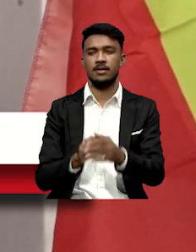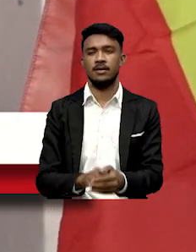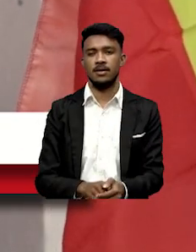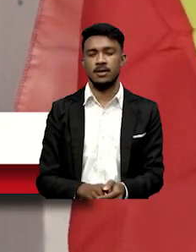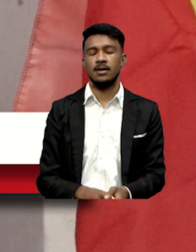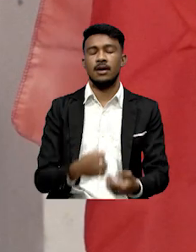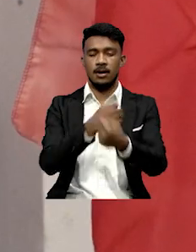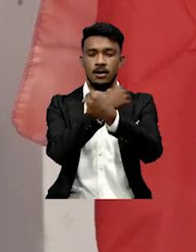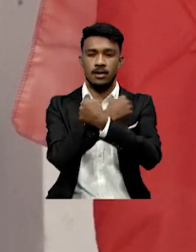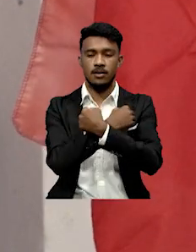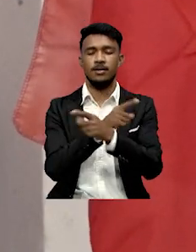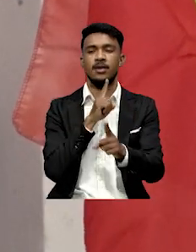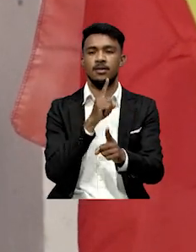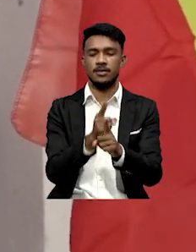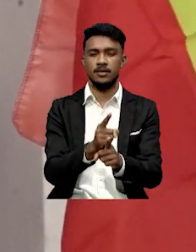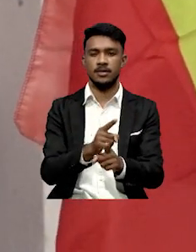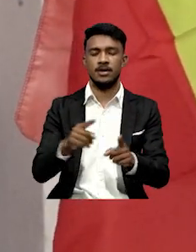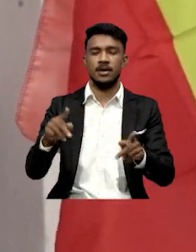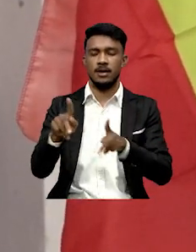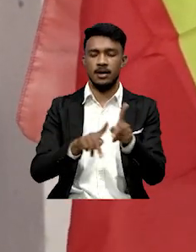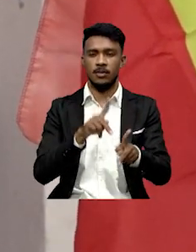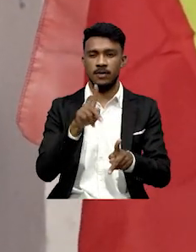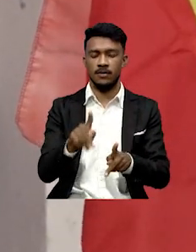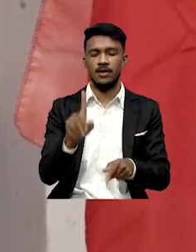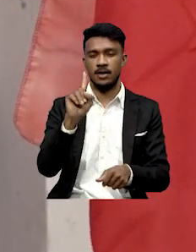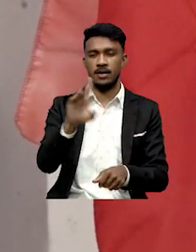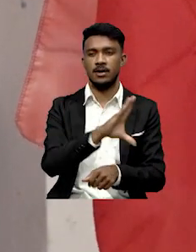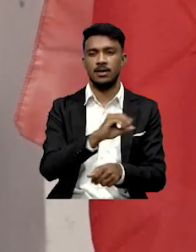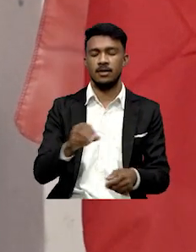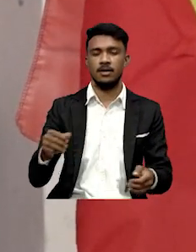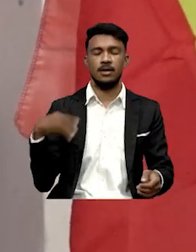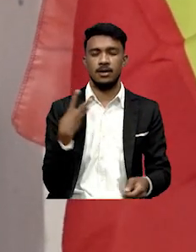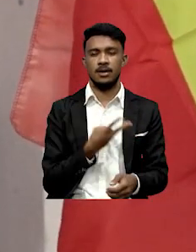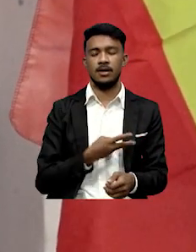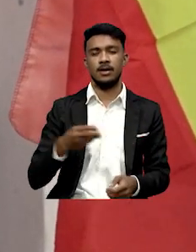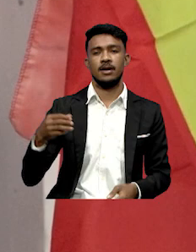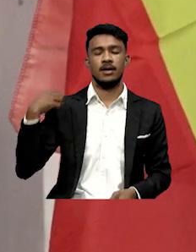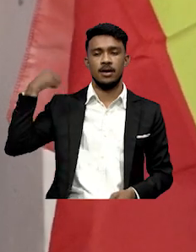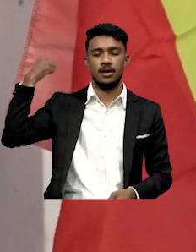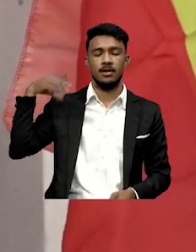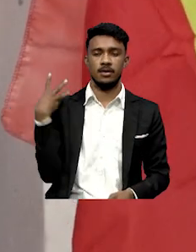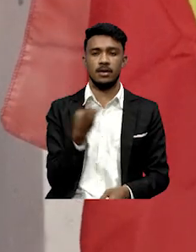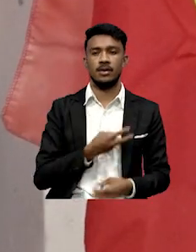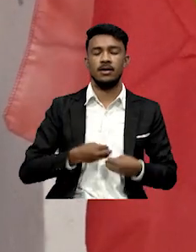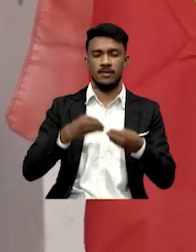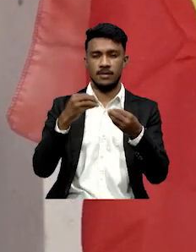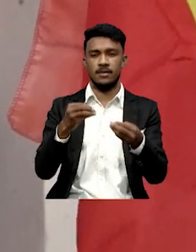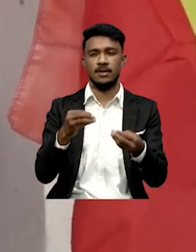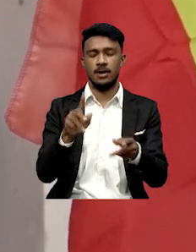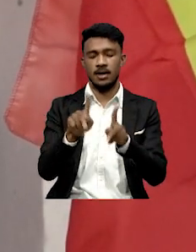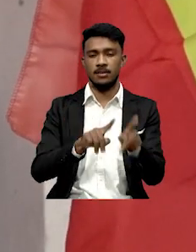Hadomi Lualos, Povu Finale, tamane, itere candidatu, ita bolo manesan, ema ira